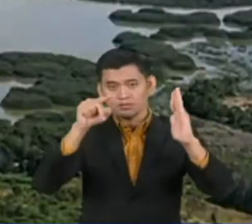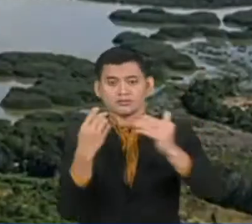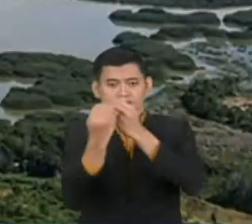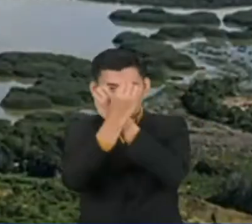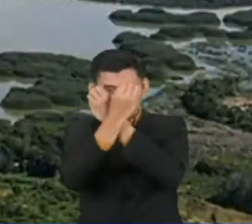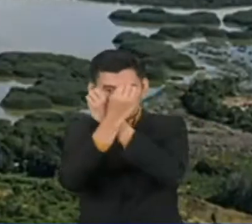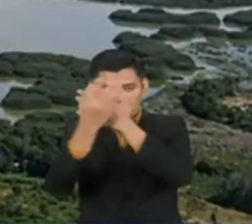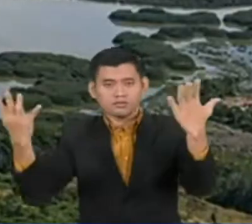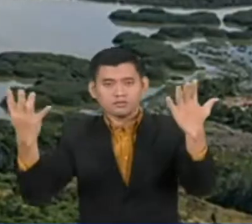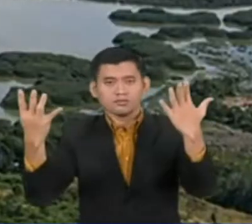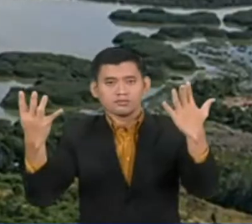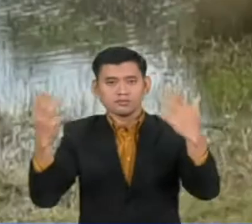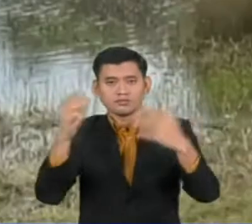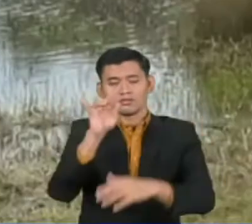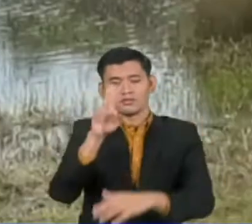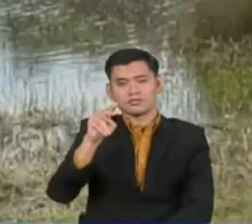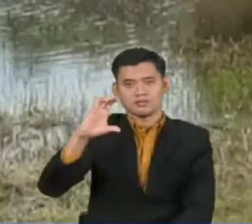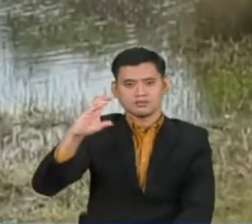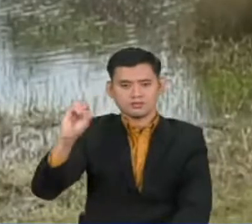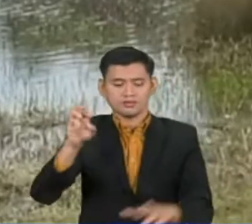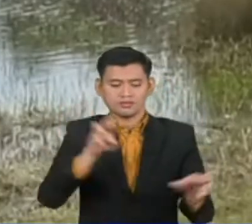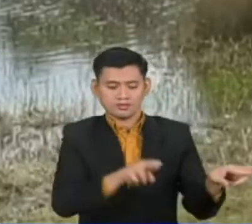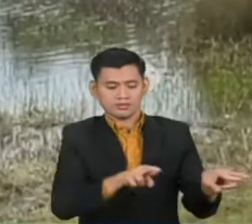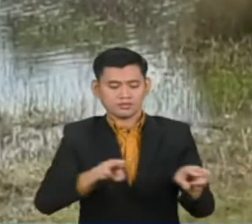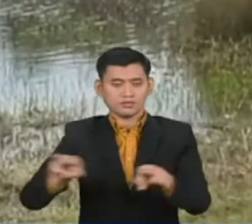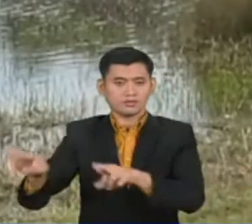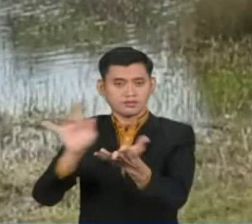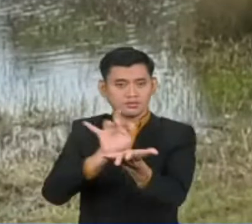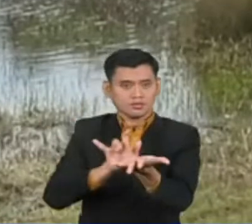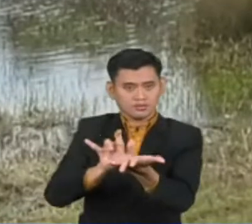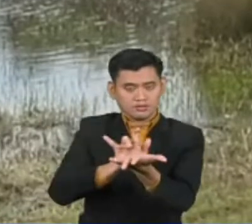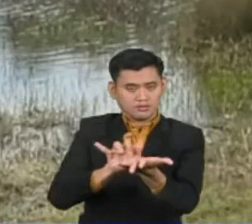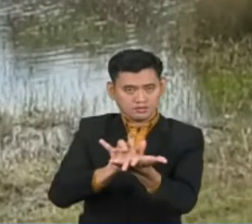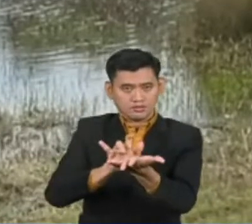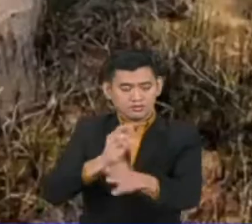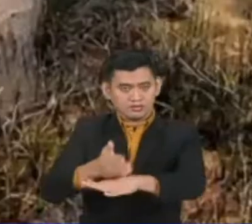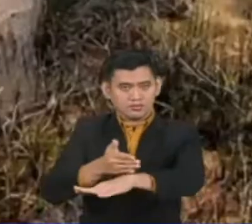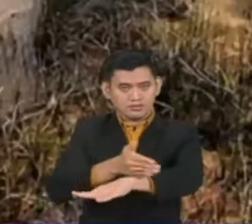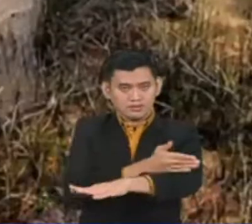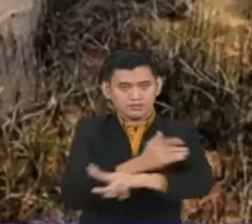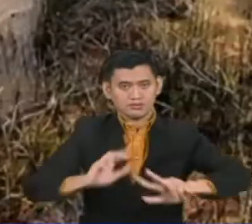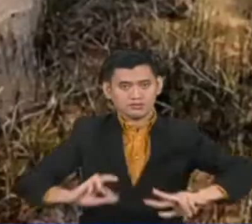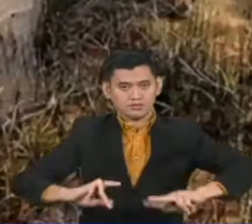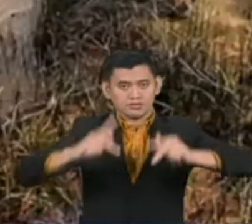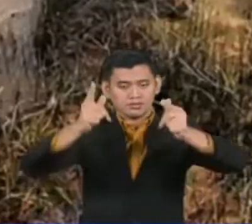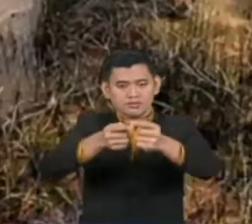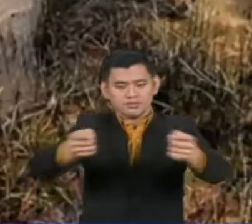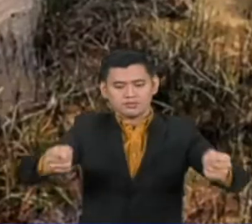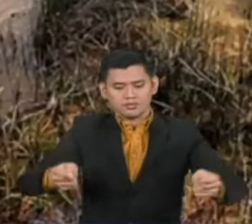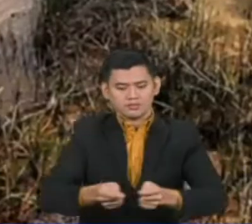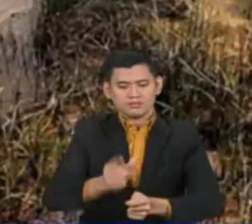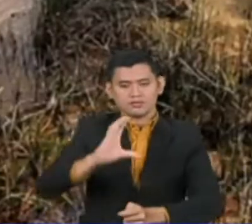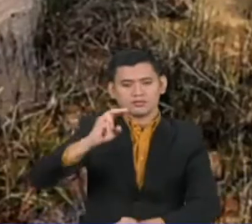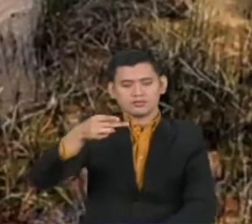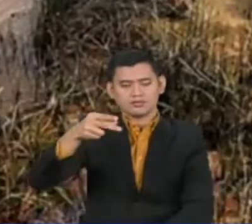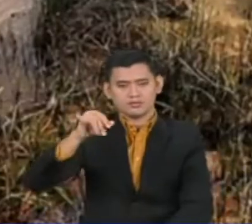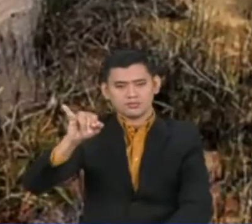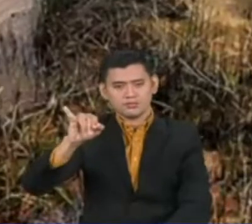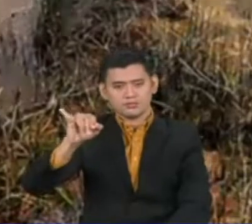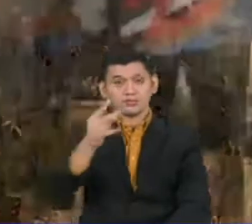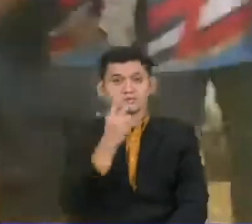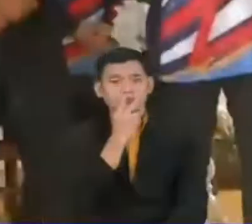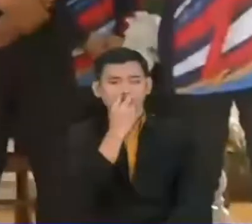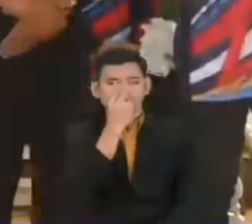memaklumkan badan dunia itu mengenai perancangan merawat dan memulihkan Tasik Cini serta tanah lembap di sekelilingnya